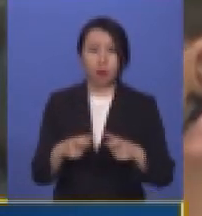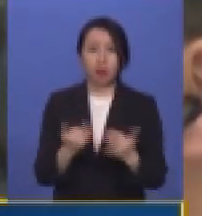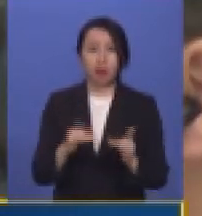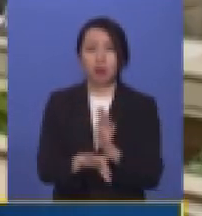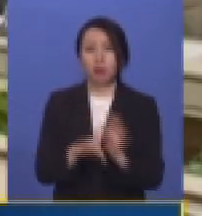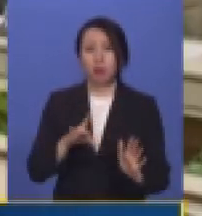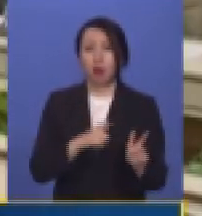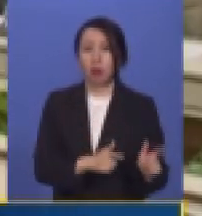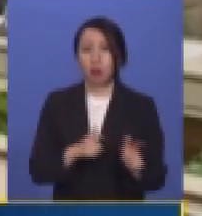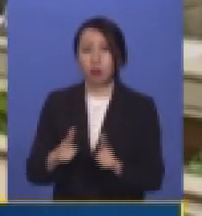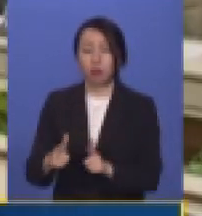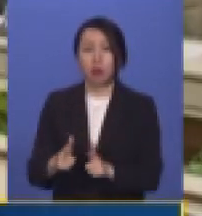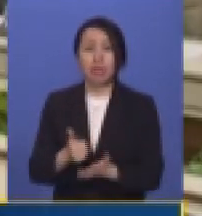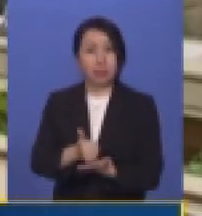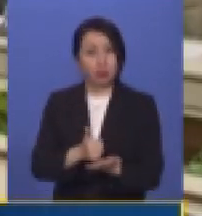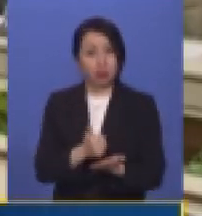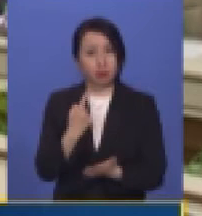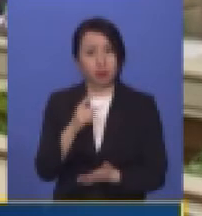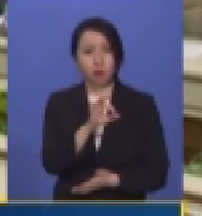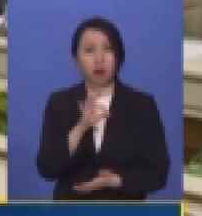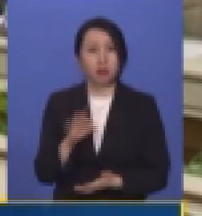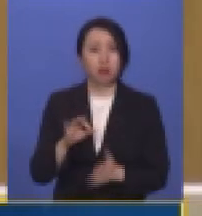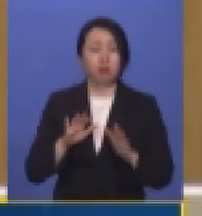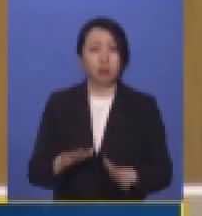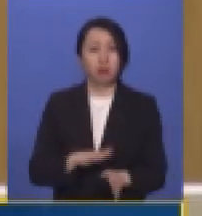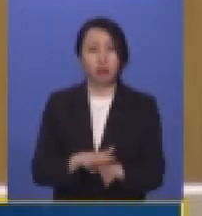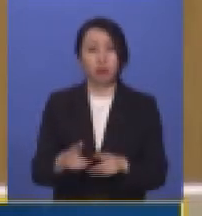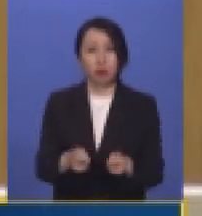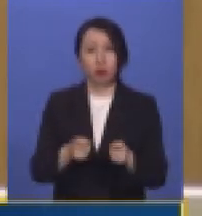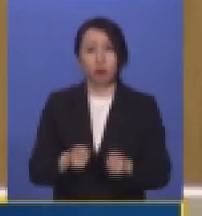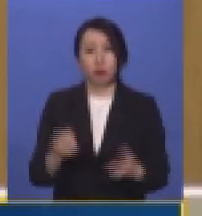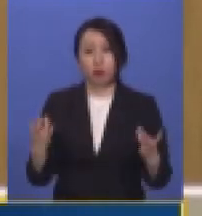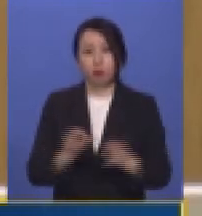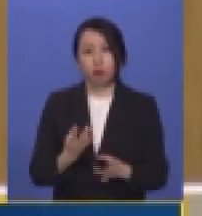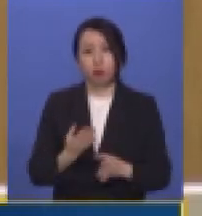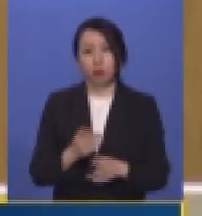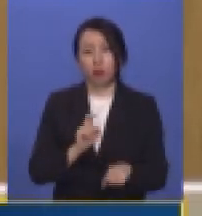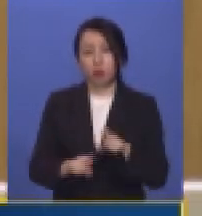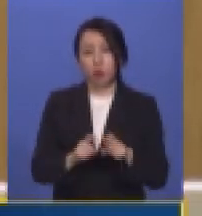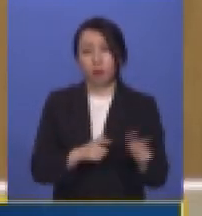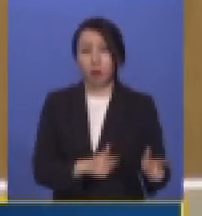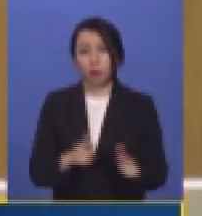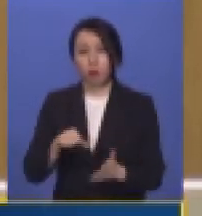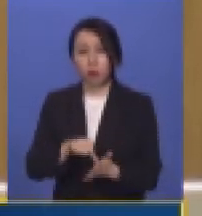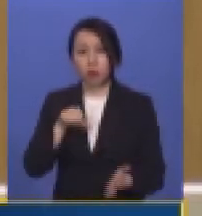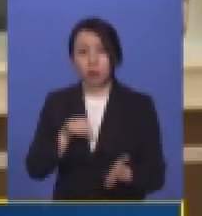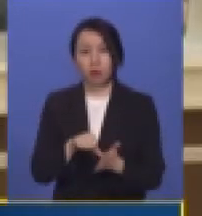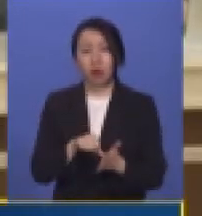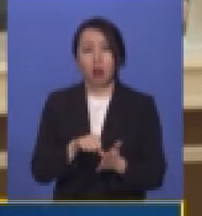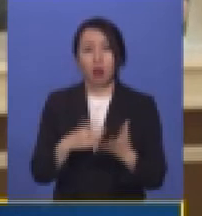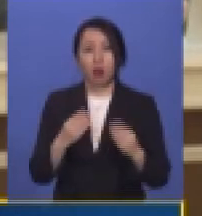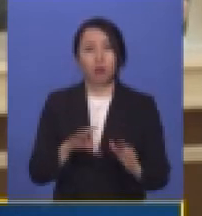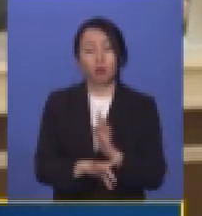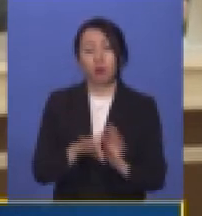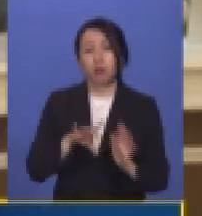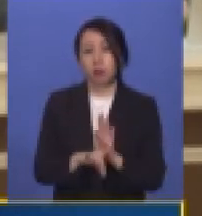готовятся с резервом в один процент местным исполнительным органам необходимо держать на контроле подготовку участков и ко